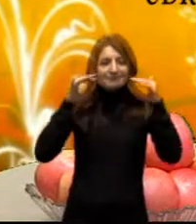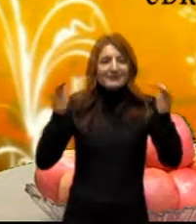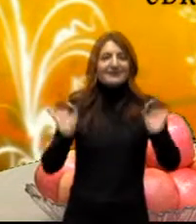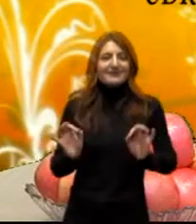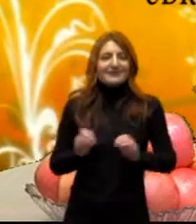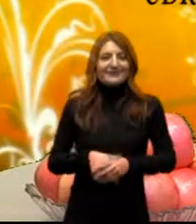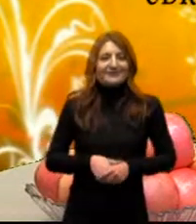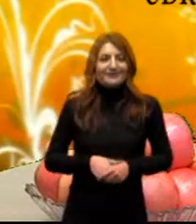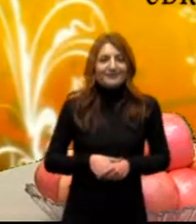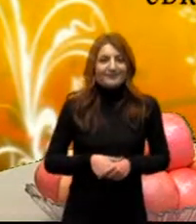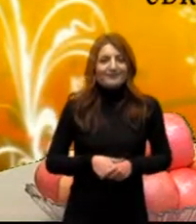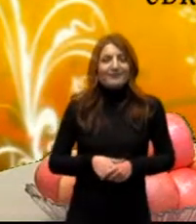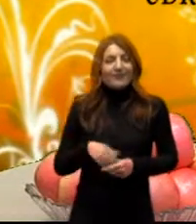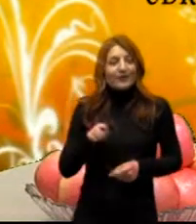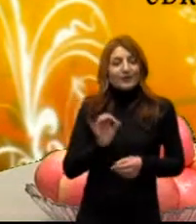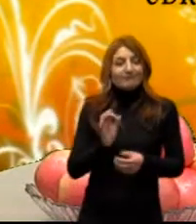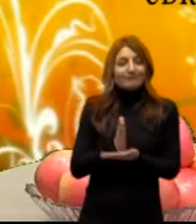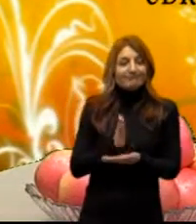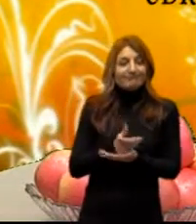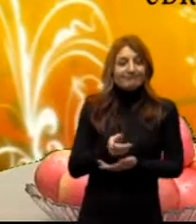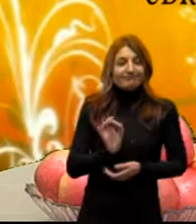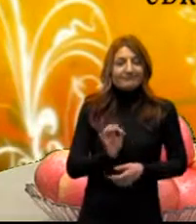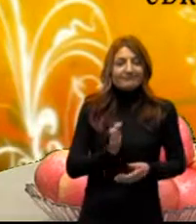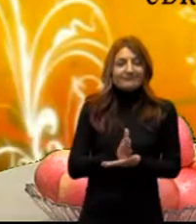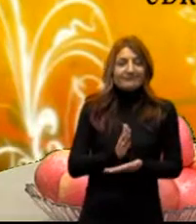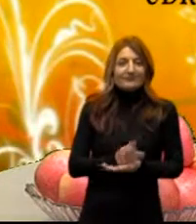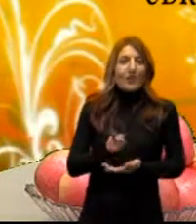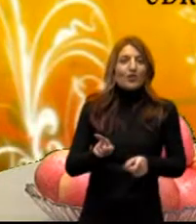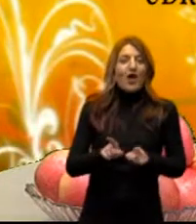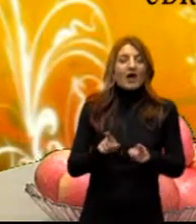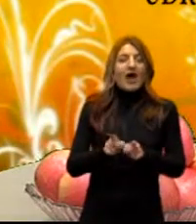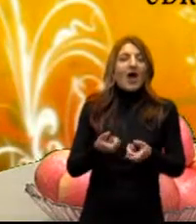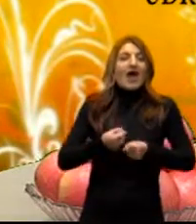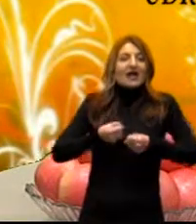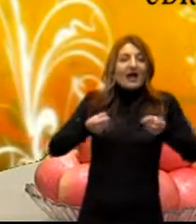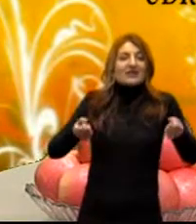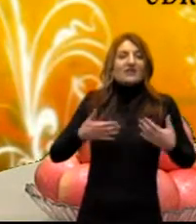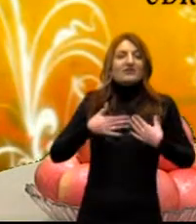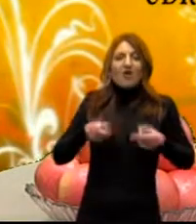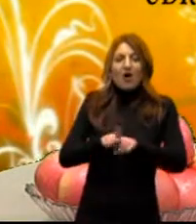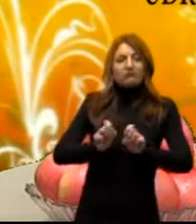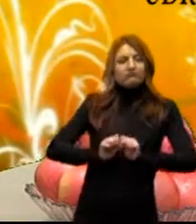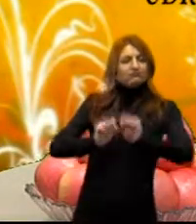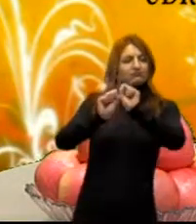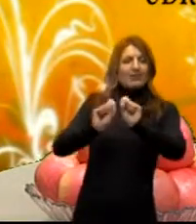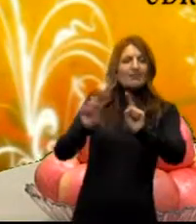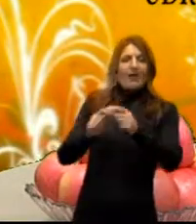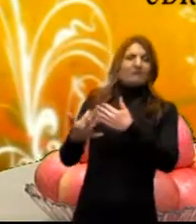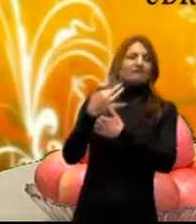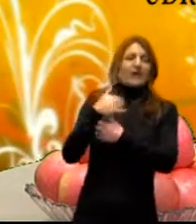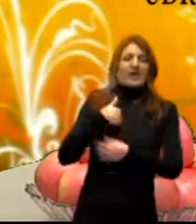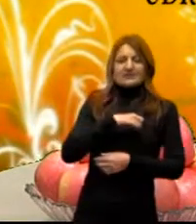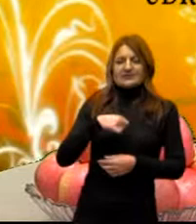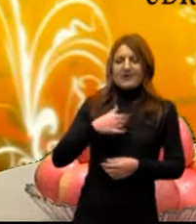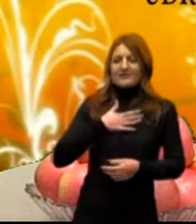možemo. To bi u stvari bilo protektivni, razviti svoj protektivni mehanizam. Naravno, da sam čovjek